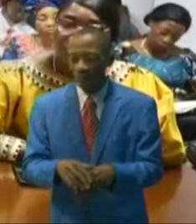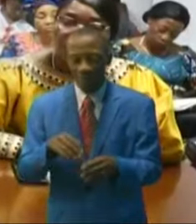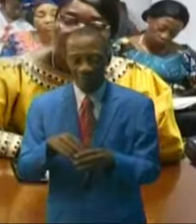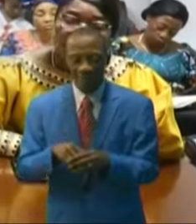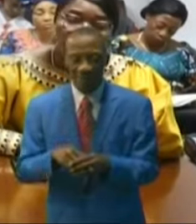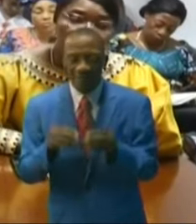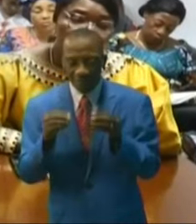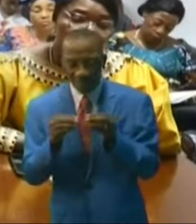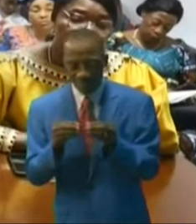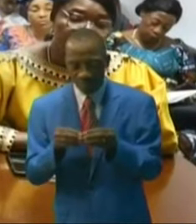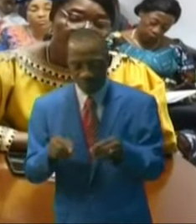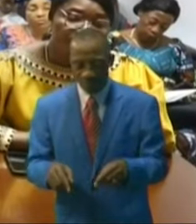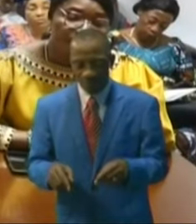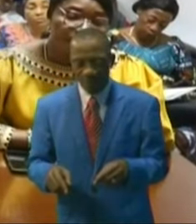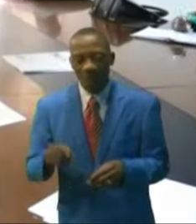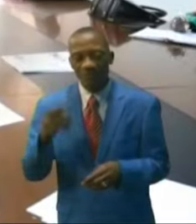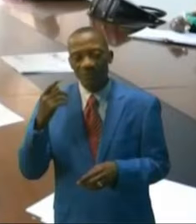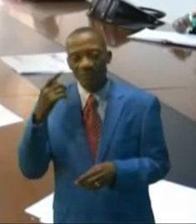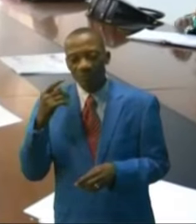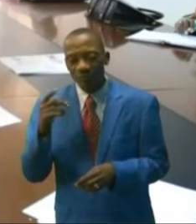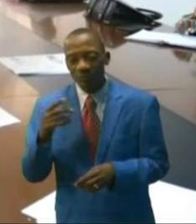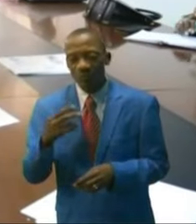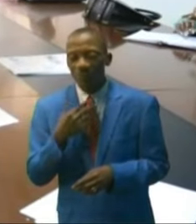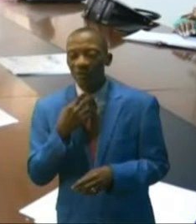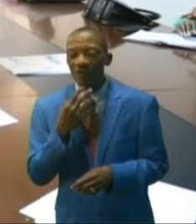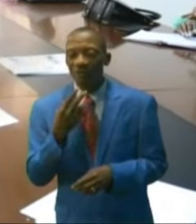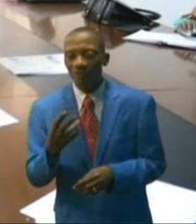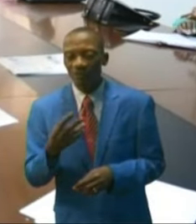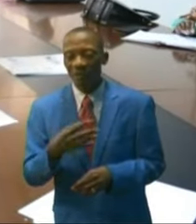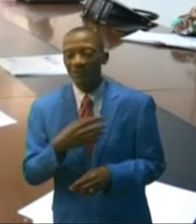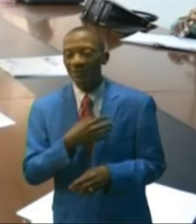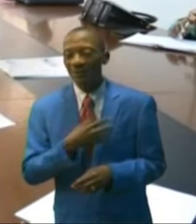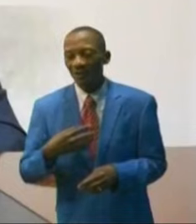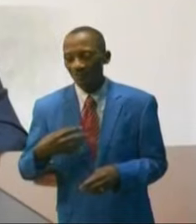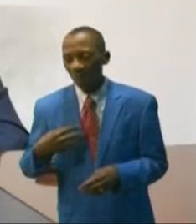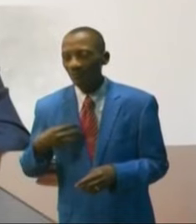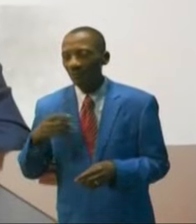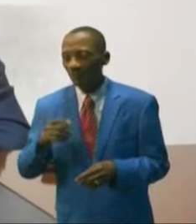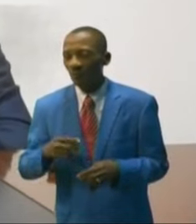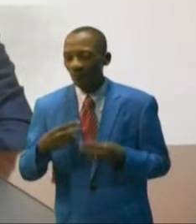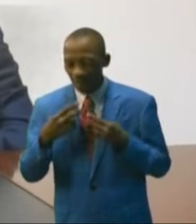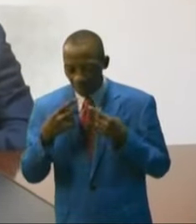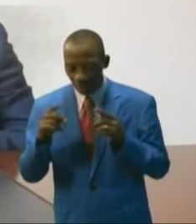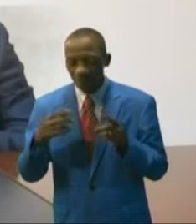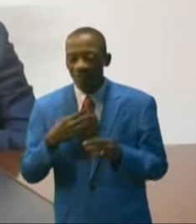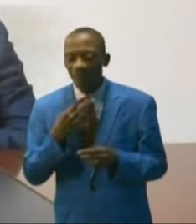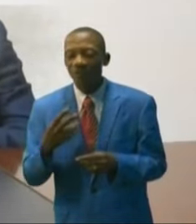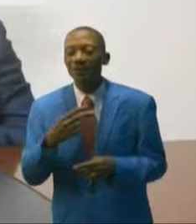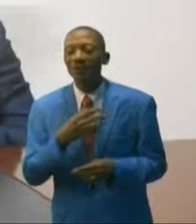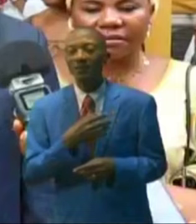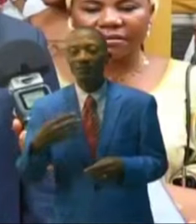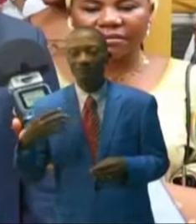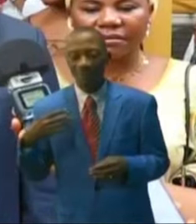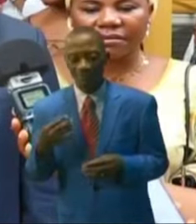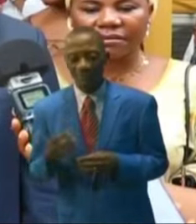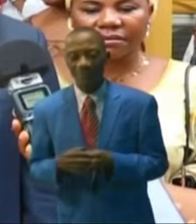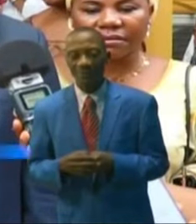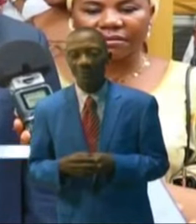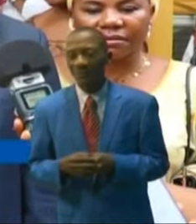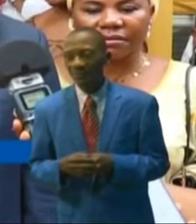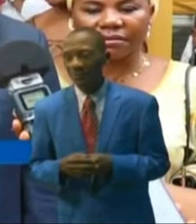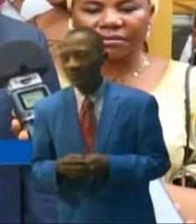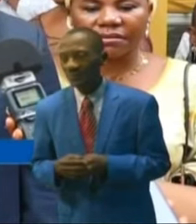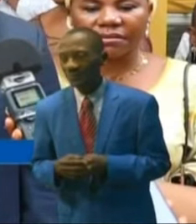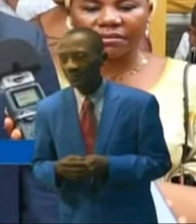la fierté de notre pays ont été accueillies à bras ouverts par les cadres supérieurs du PDRCS. Les mamans